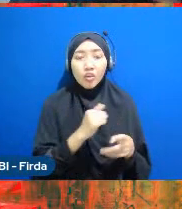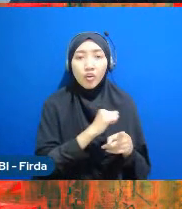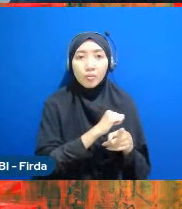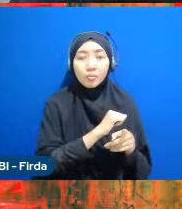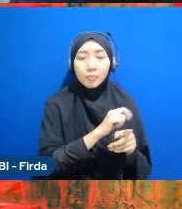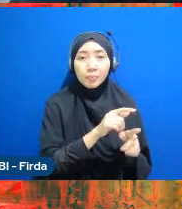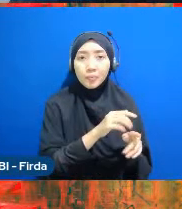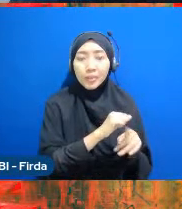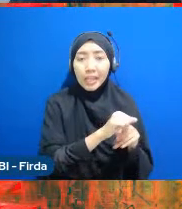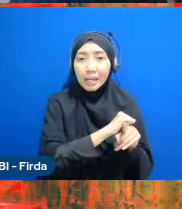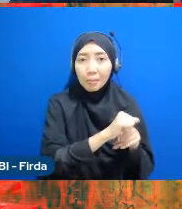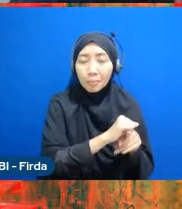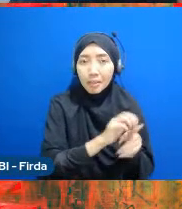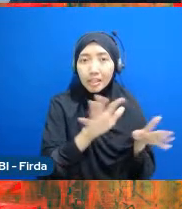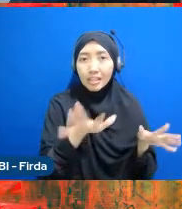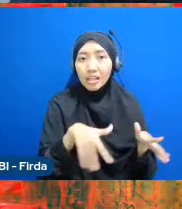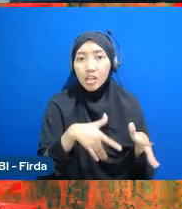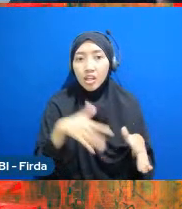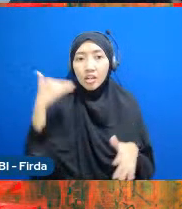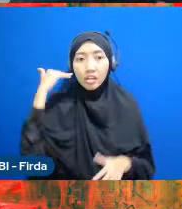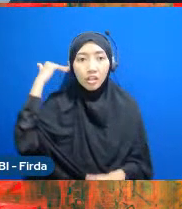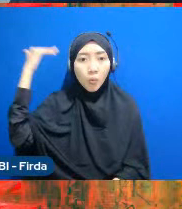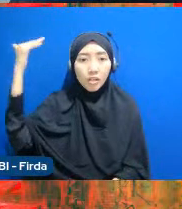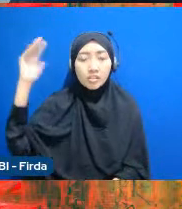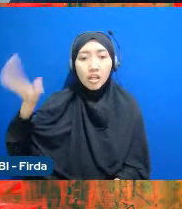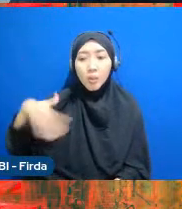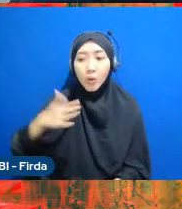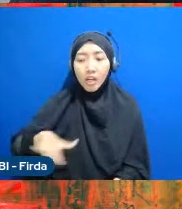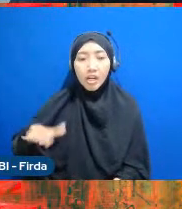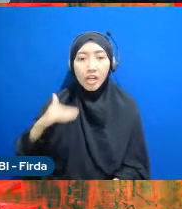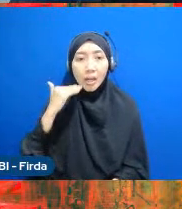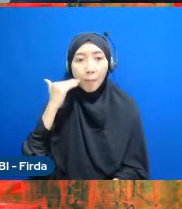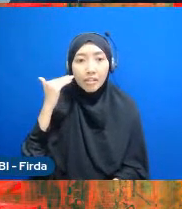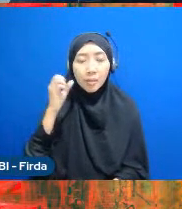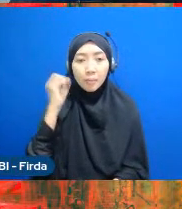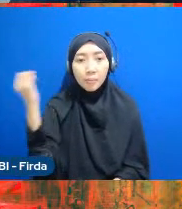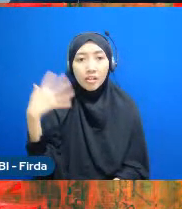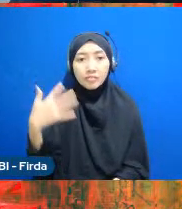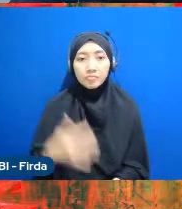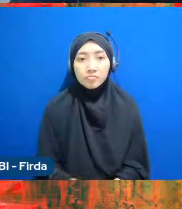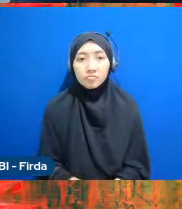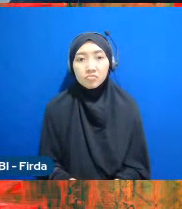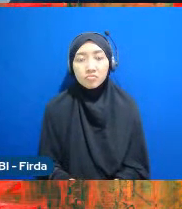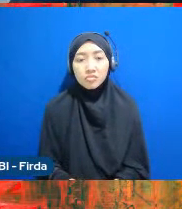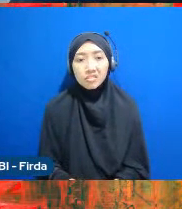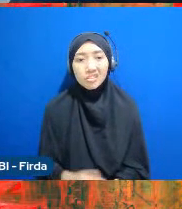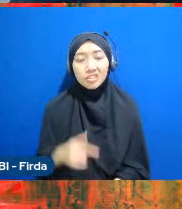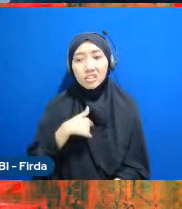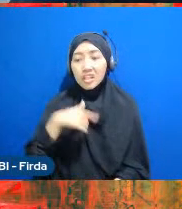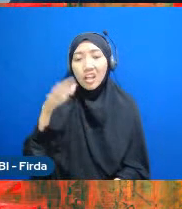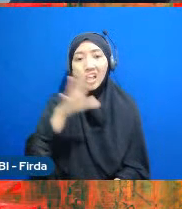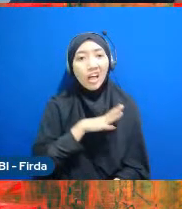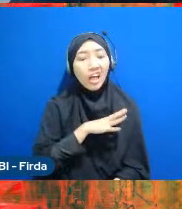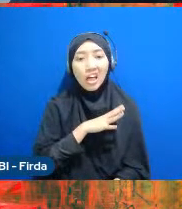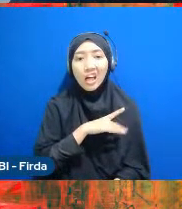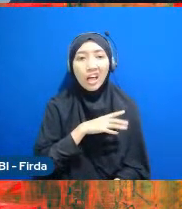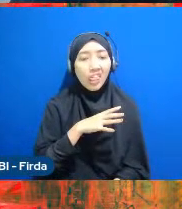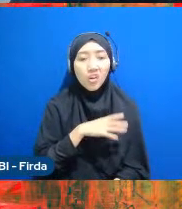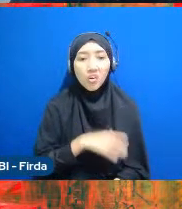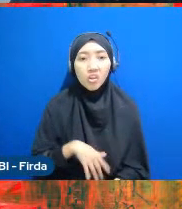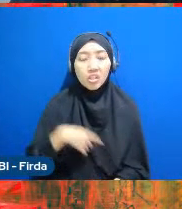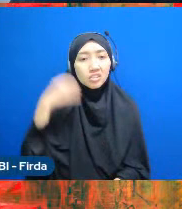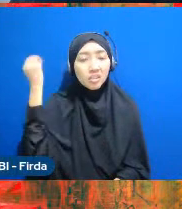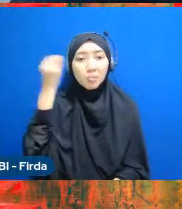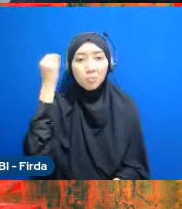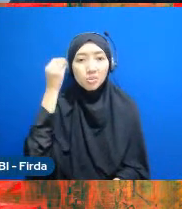play terapi, ada seorang dewasa atau anak-anak remaja bilang kata, Kak Isma, saya galau. Aduh, saya tuh pusing